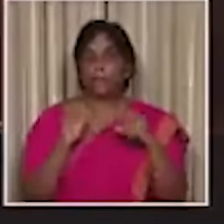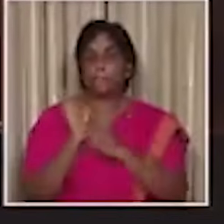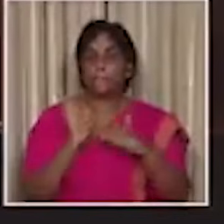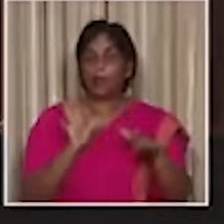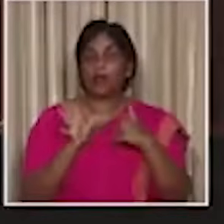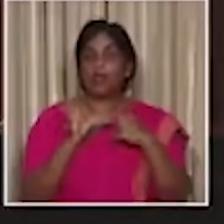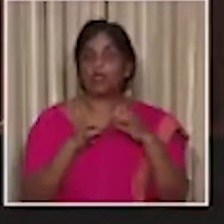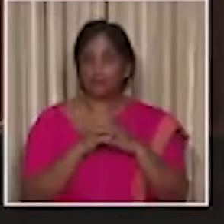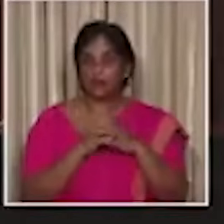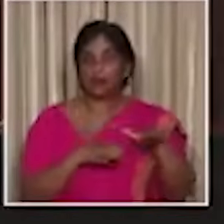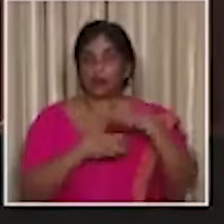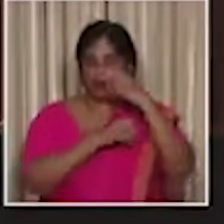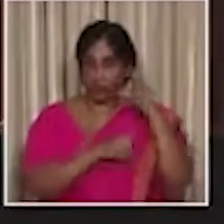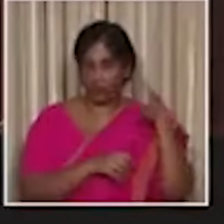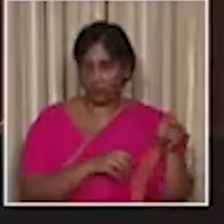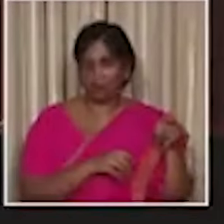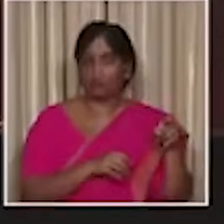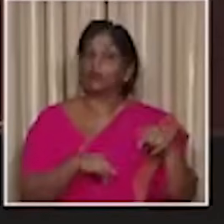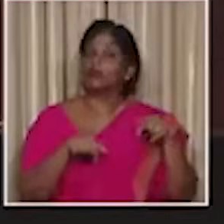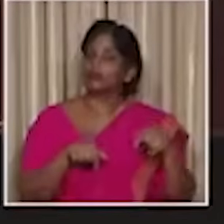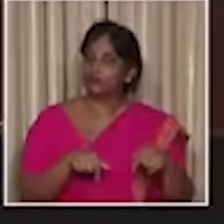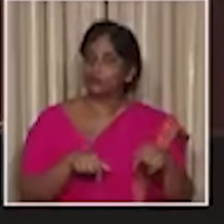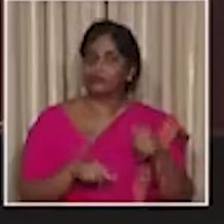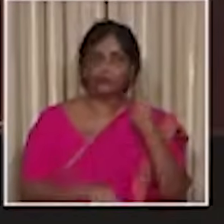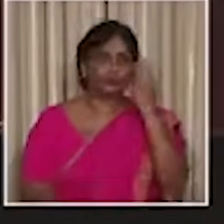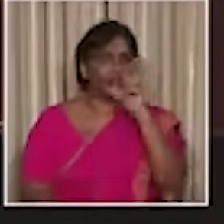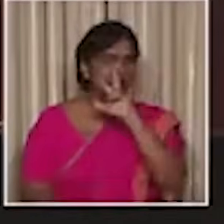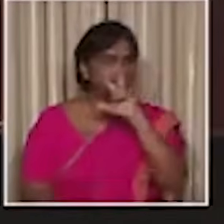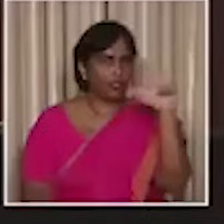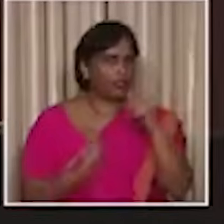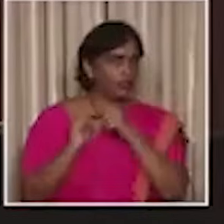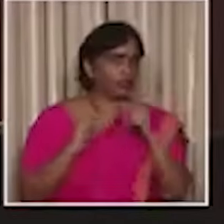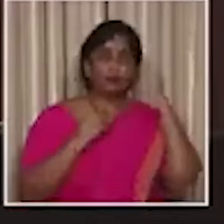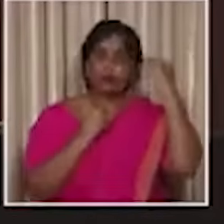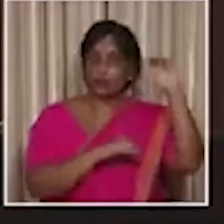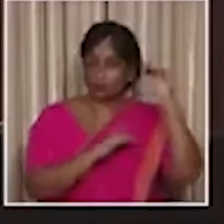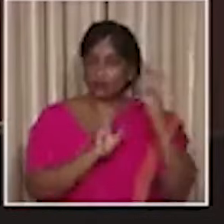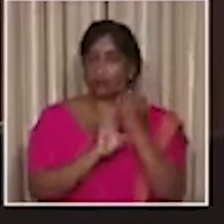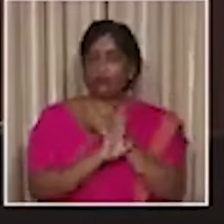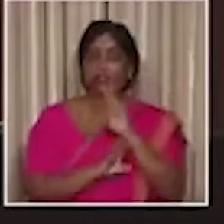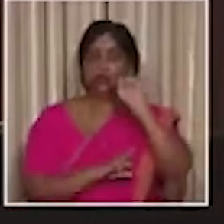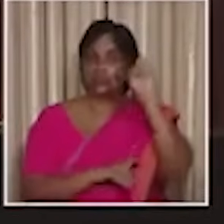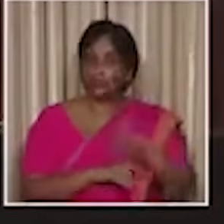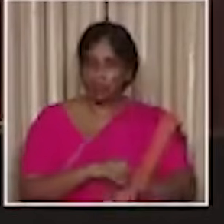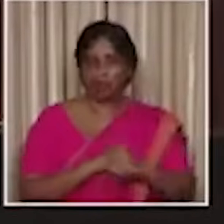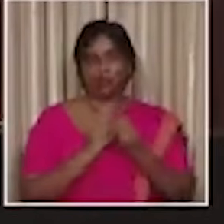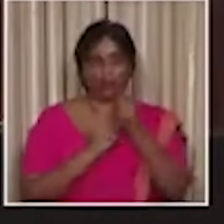nui buidya kene. Oh, jadi ada dedas dahat ini dah mewen te kapan ayane karan kalin tisda agani di lati.